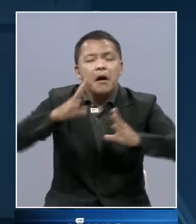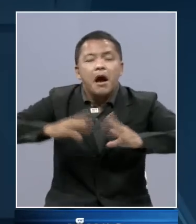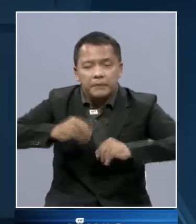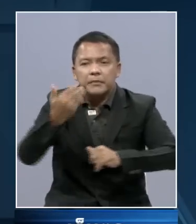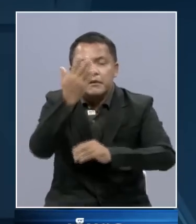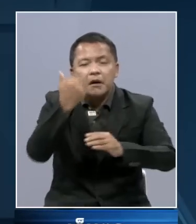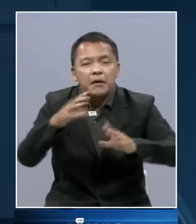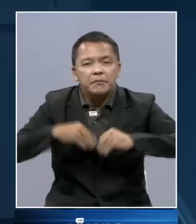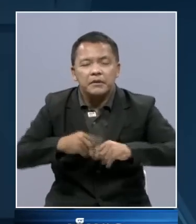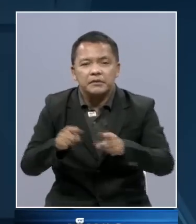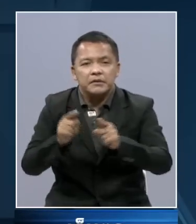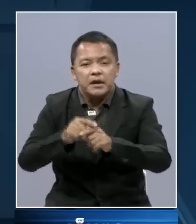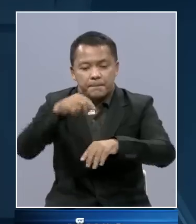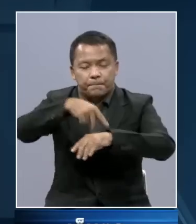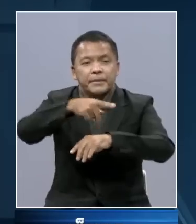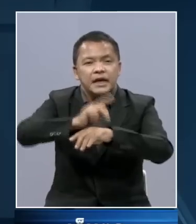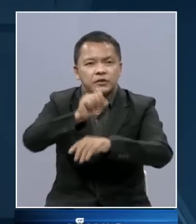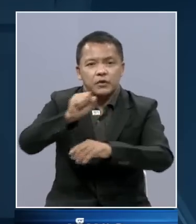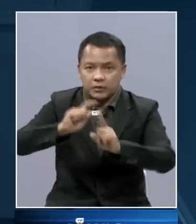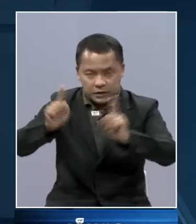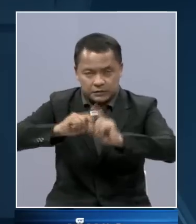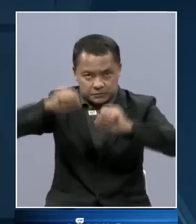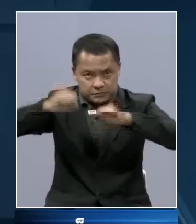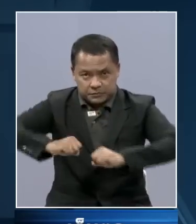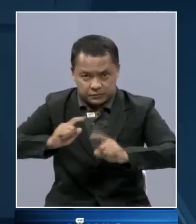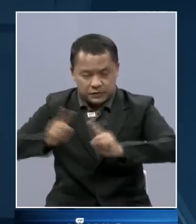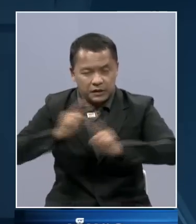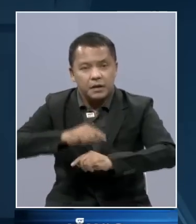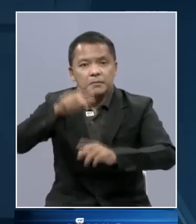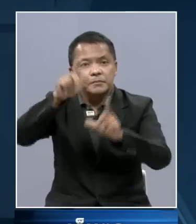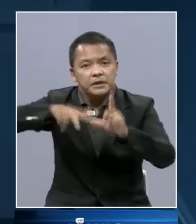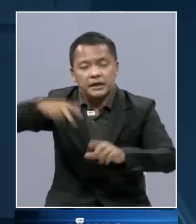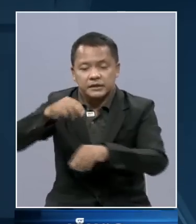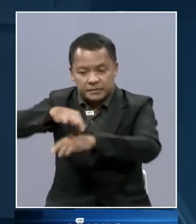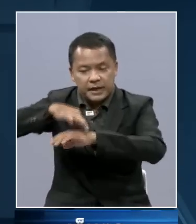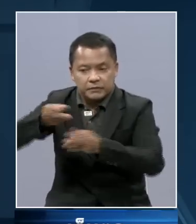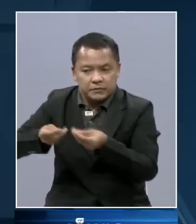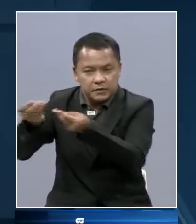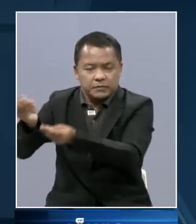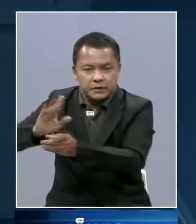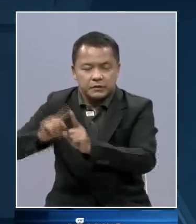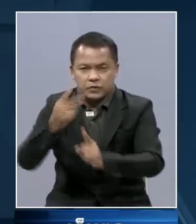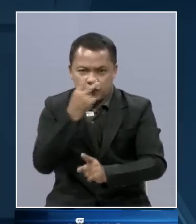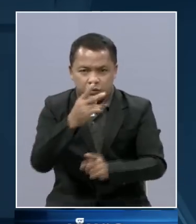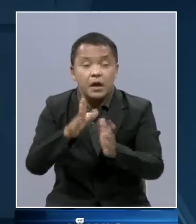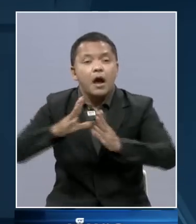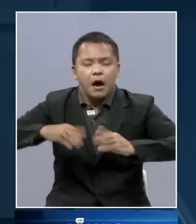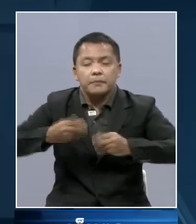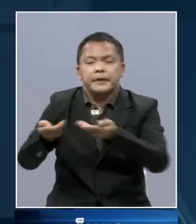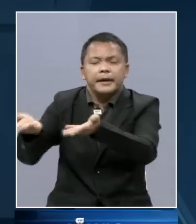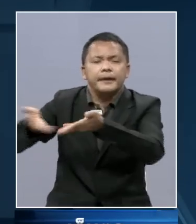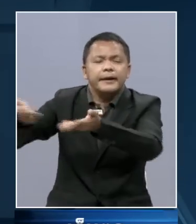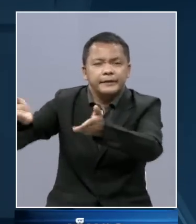ออะไรการเสียเก้าอี้ประธานสภาไม่ได้การันตีนะครับว่าเพื่อไทยจะได้ตำแหน่งเก้าอี้ไปด้วยนะฮะหลายคนมองว่ายอมเขาหน่อยตัวเองได้